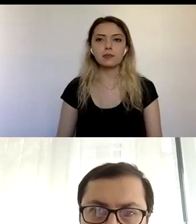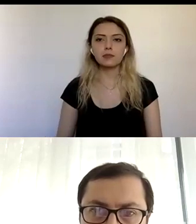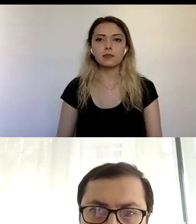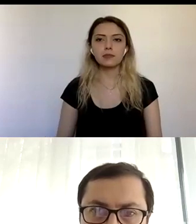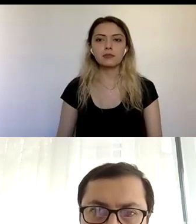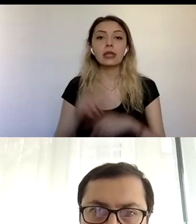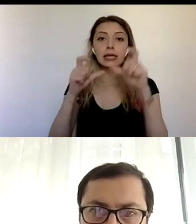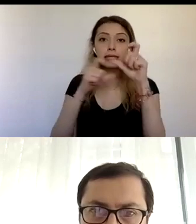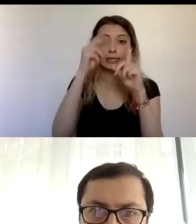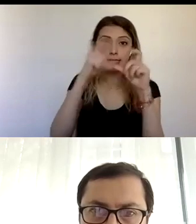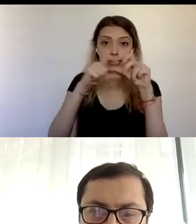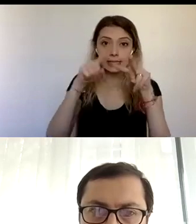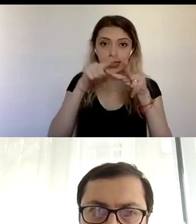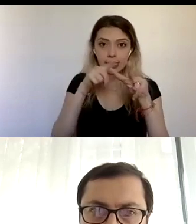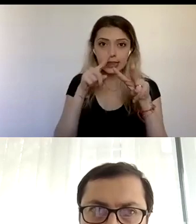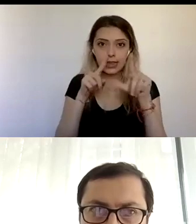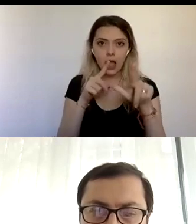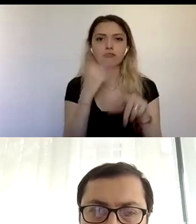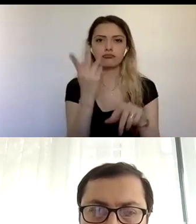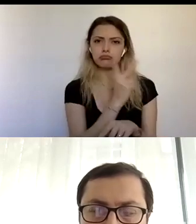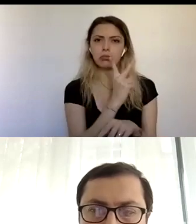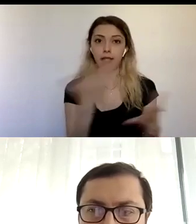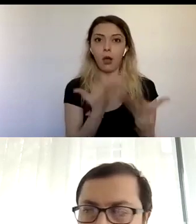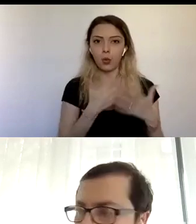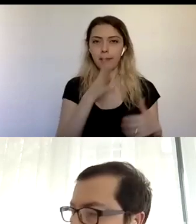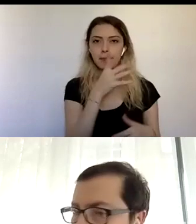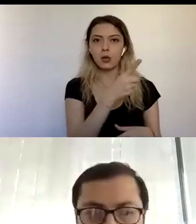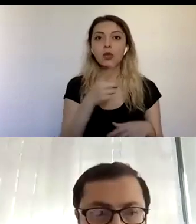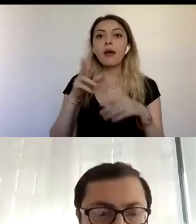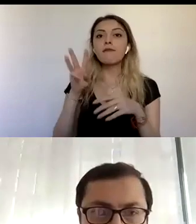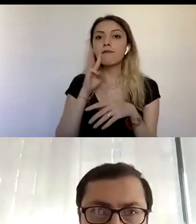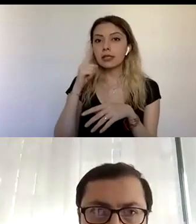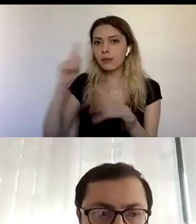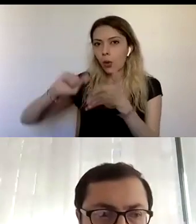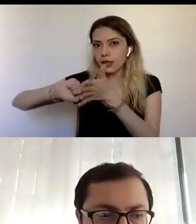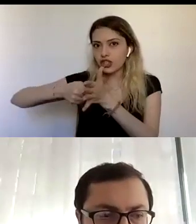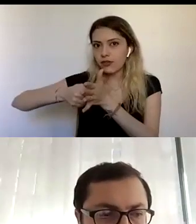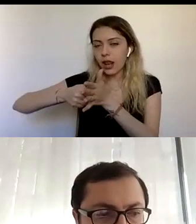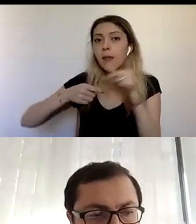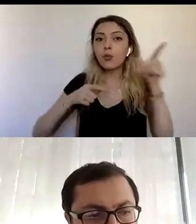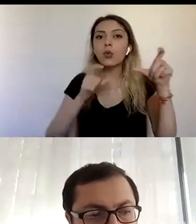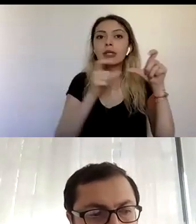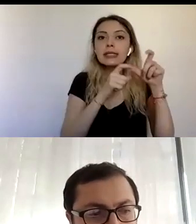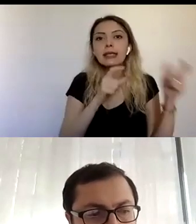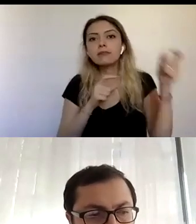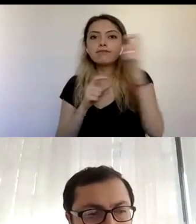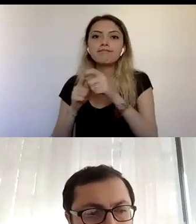yapıyor. Arka planında, WhatsApp'ın arka planında çalışan sistem, Signal'in sistemiyle aynı. O